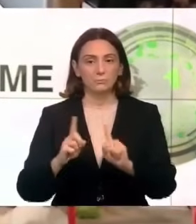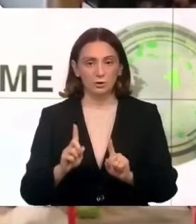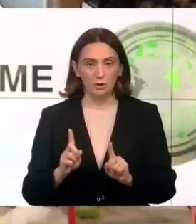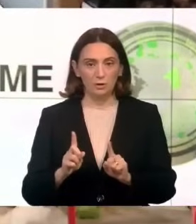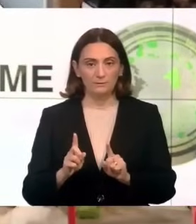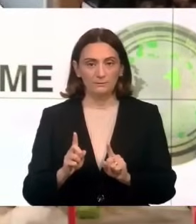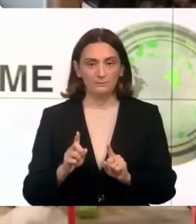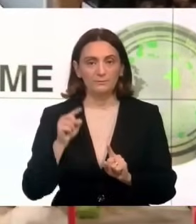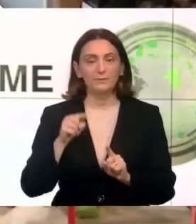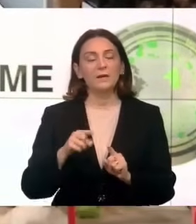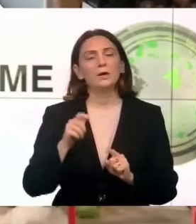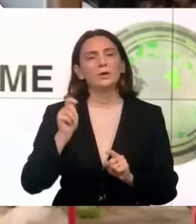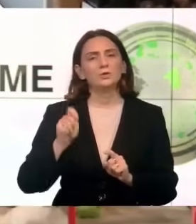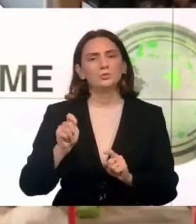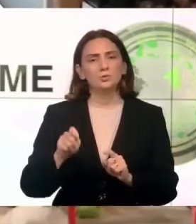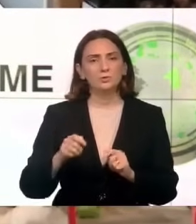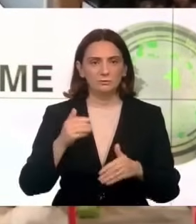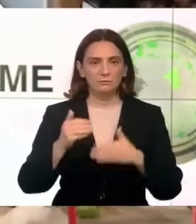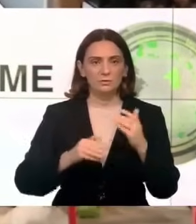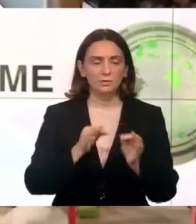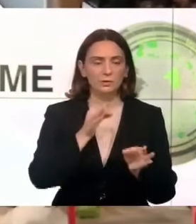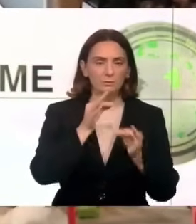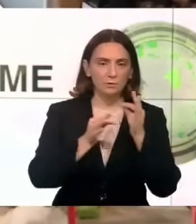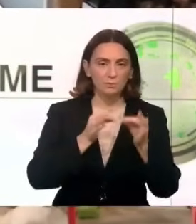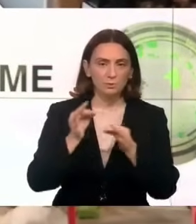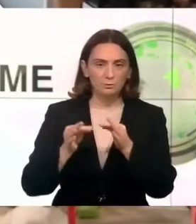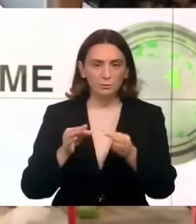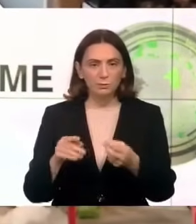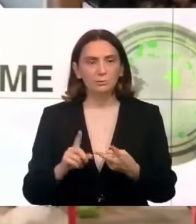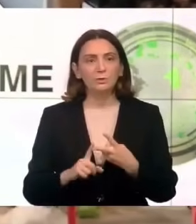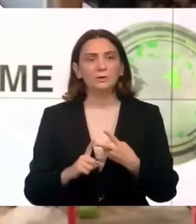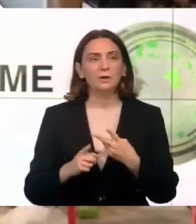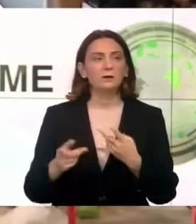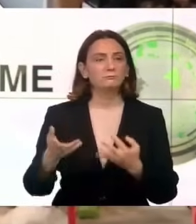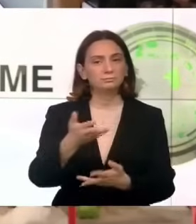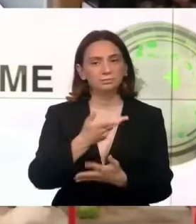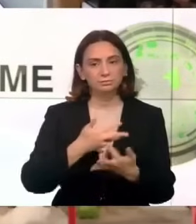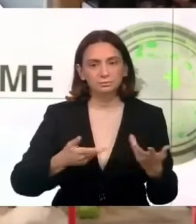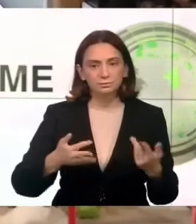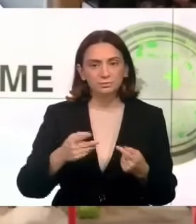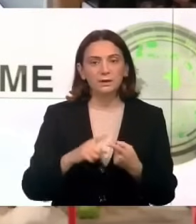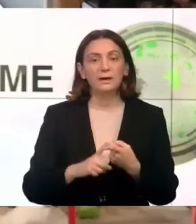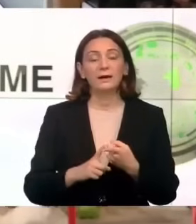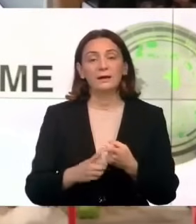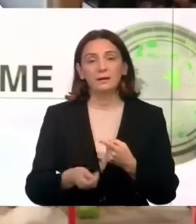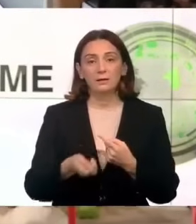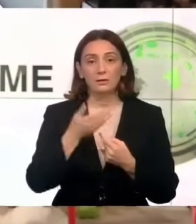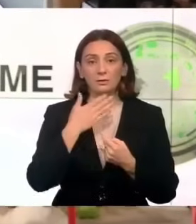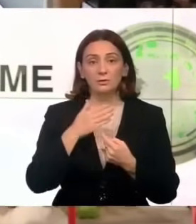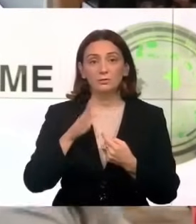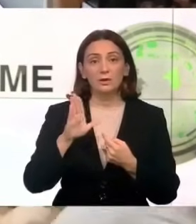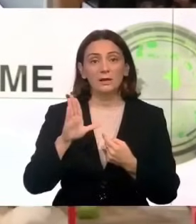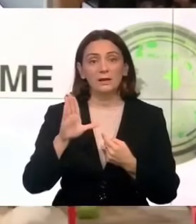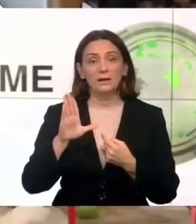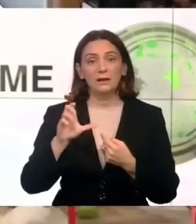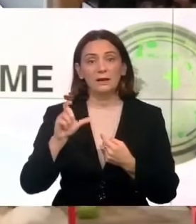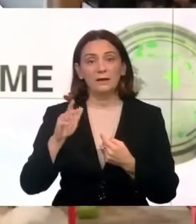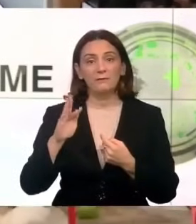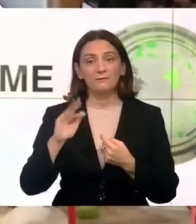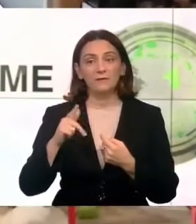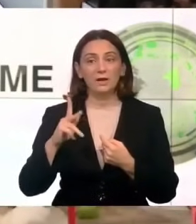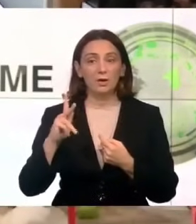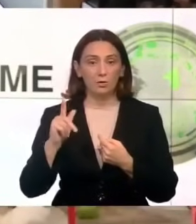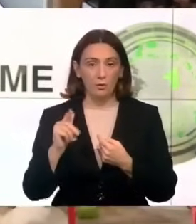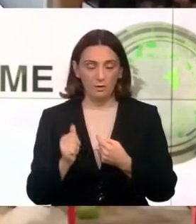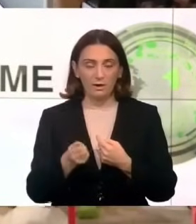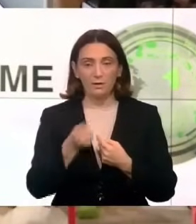mjedisit Lefter Koka, i cili jo vetëm ka kërkuar pafajësi, po ka lëshuar edhe një sër akuzash. Së pari, ai është